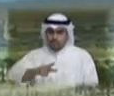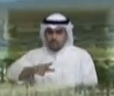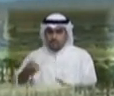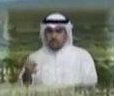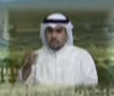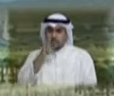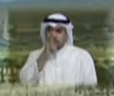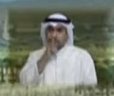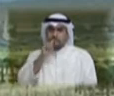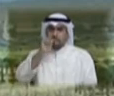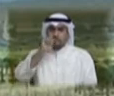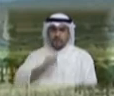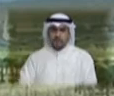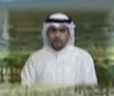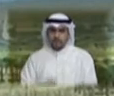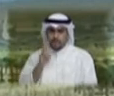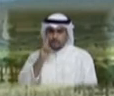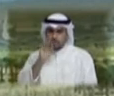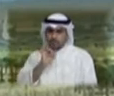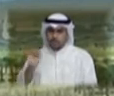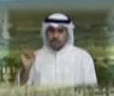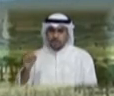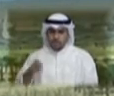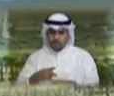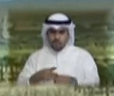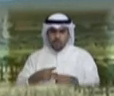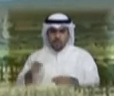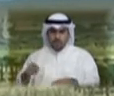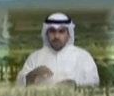ومياه صالحة للشرب؟ إنها ببساطة همة